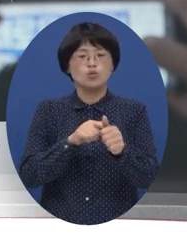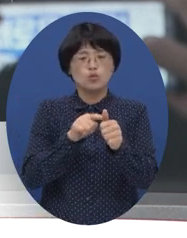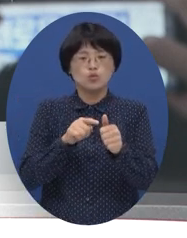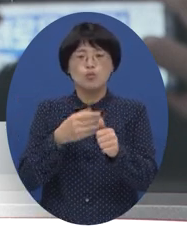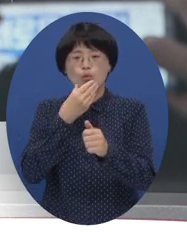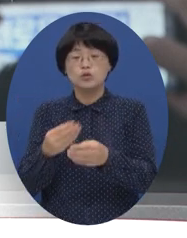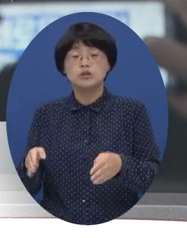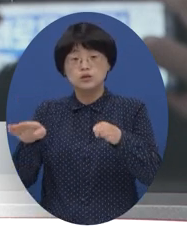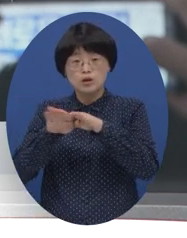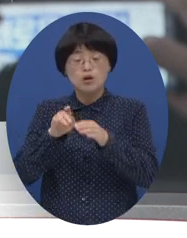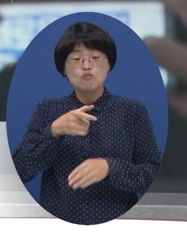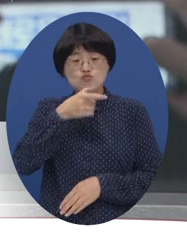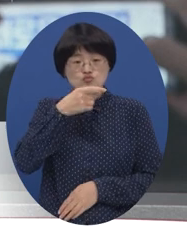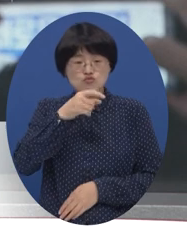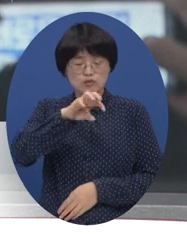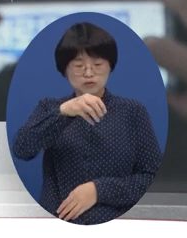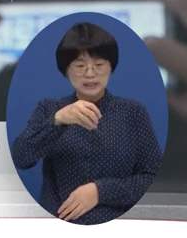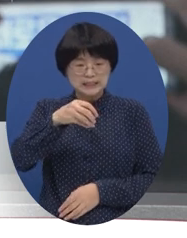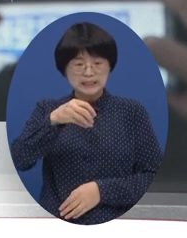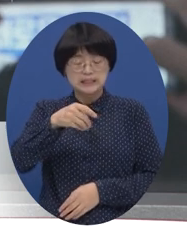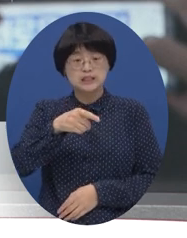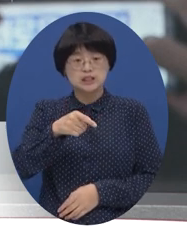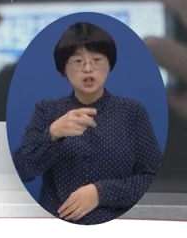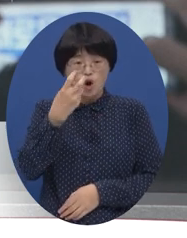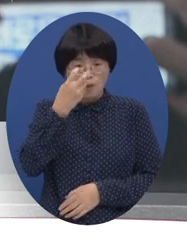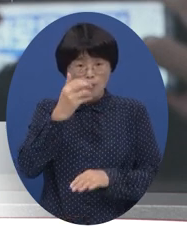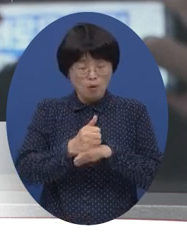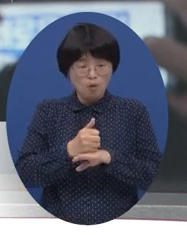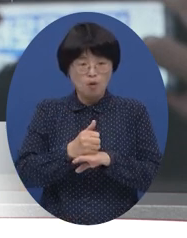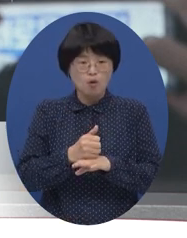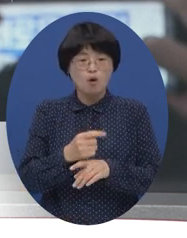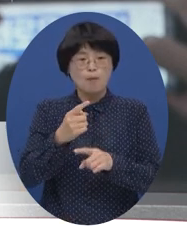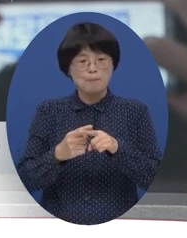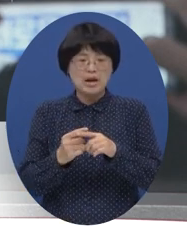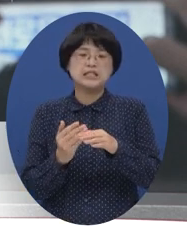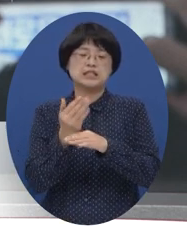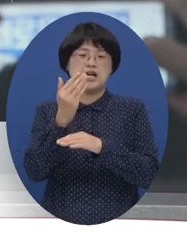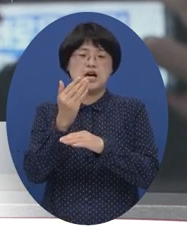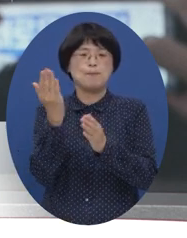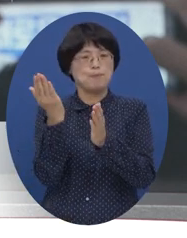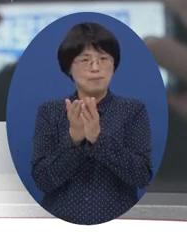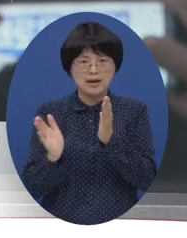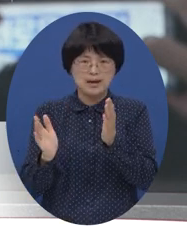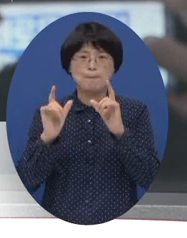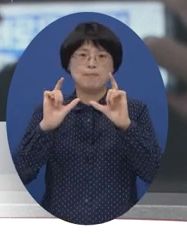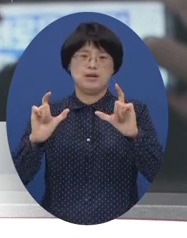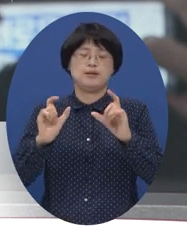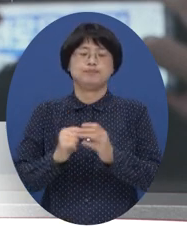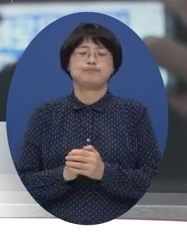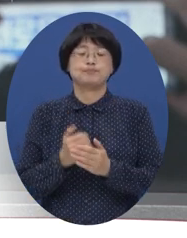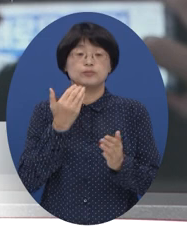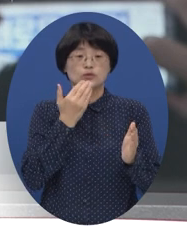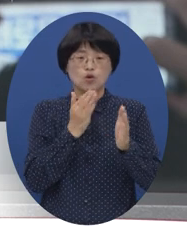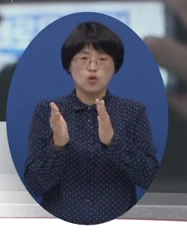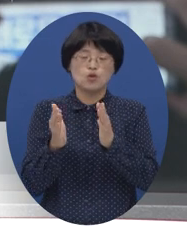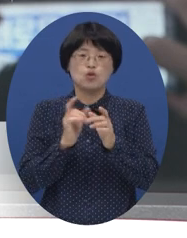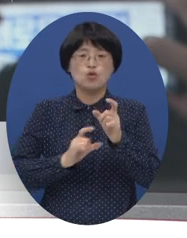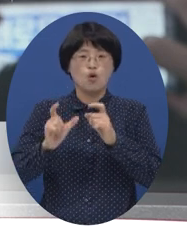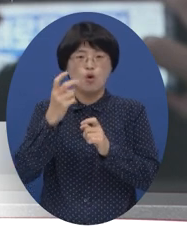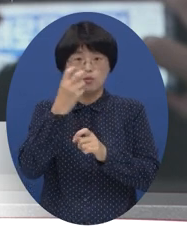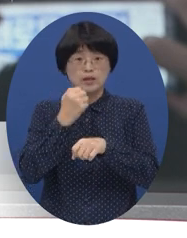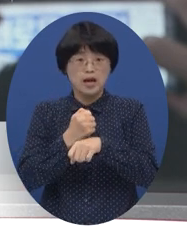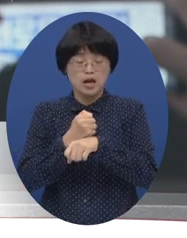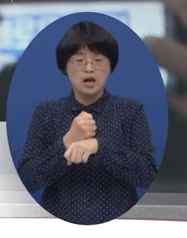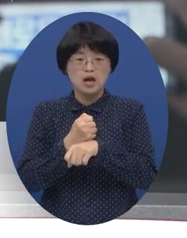복지시설에서 식수로 사용하는 지하수를 검사했더니 절반 넘게 부적합 판정을 받았습니다. 경기도는 추가 검사를 실시하는